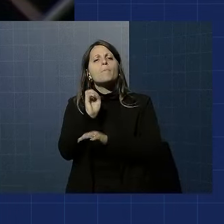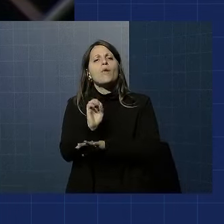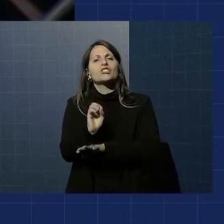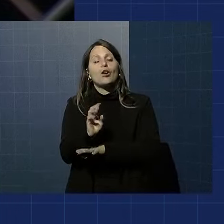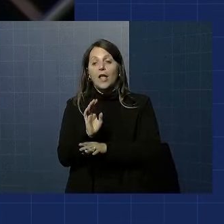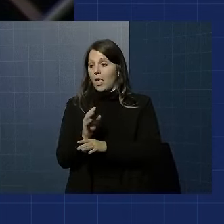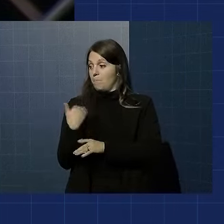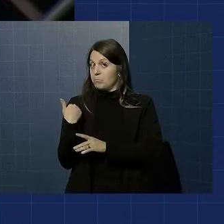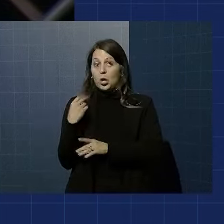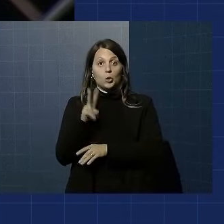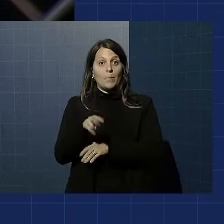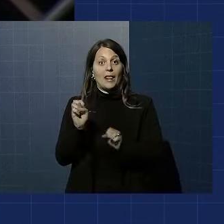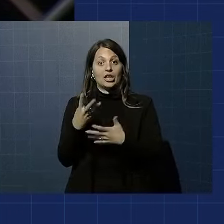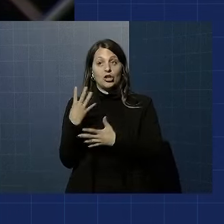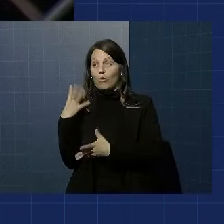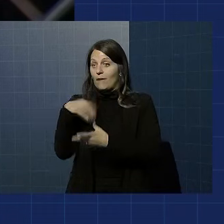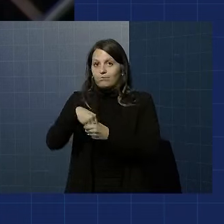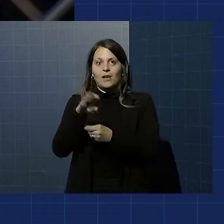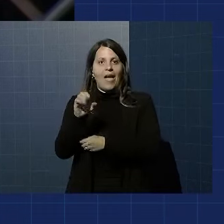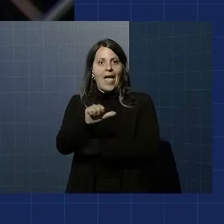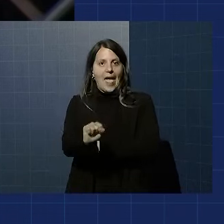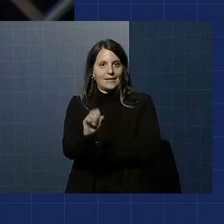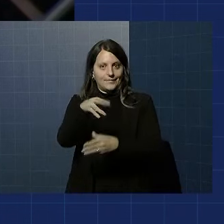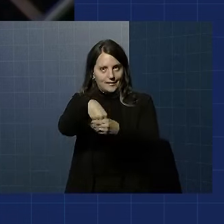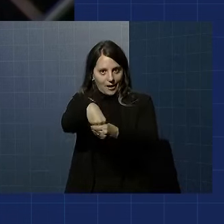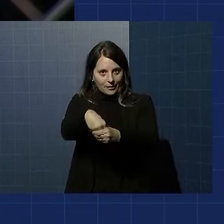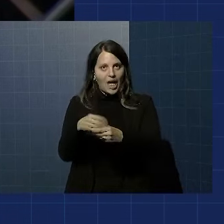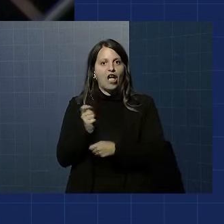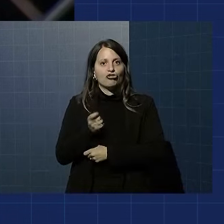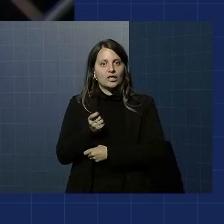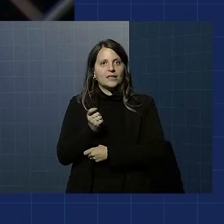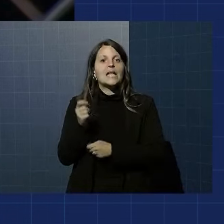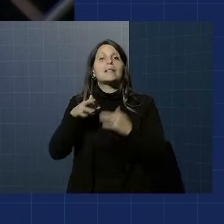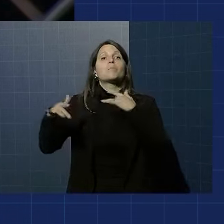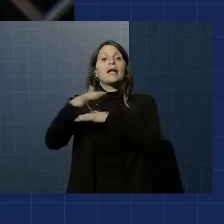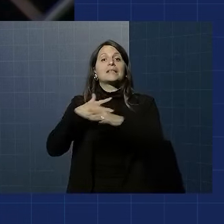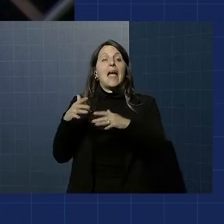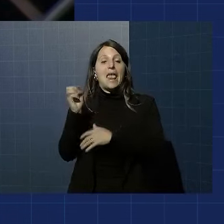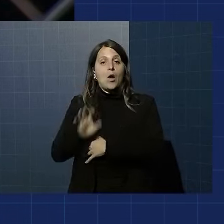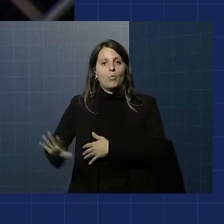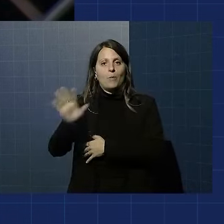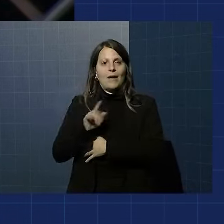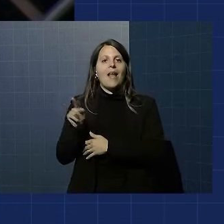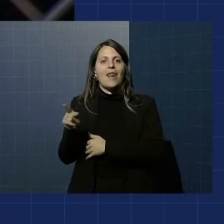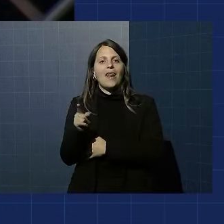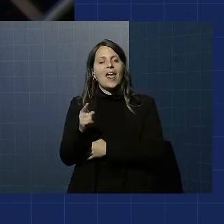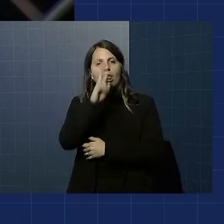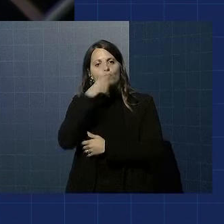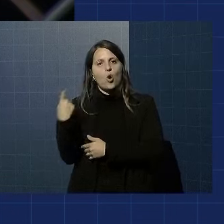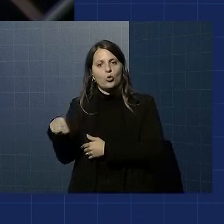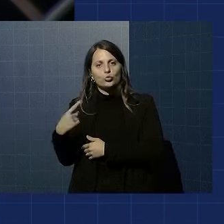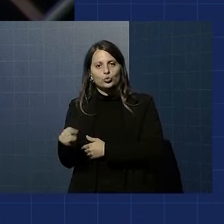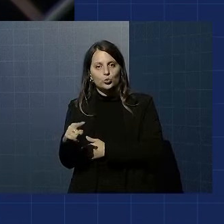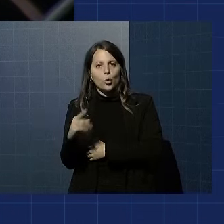nel 2019, dove attualmente ricopre la funzione di Chief Exploration